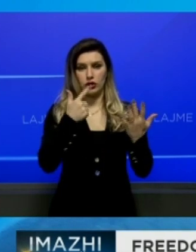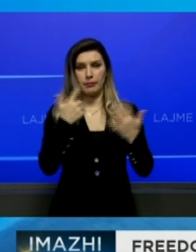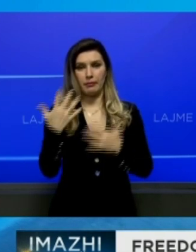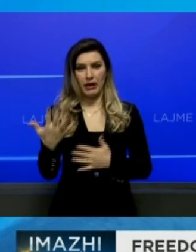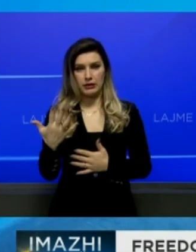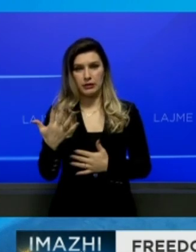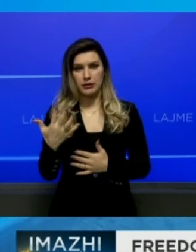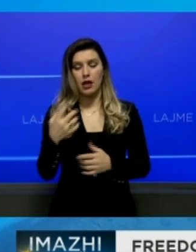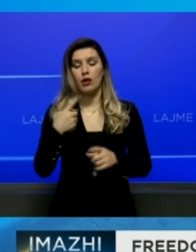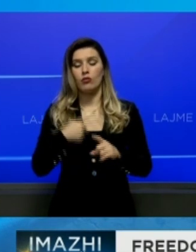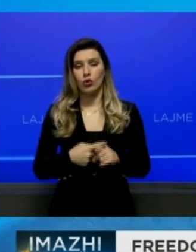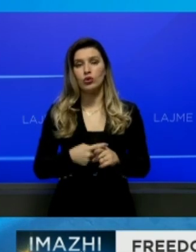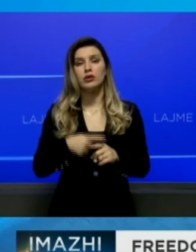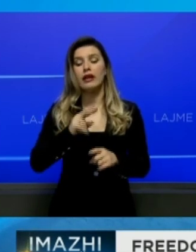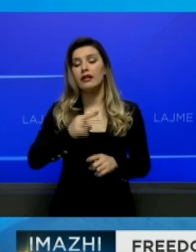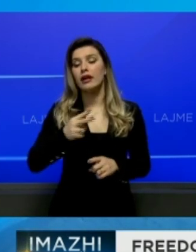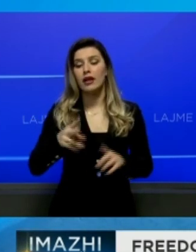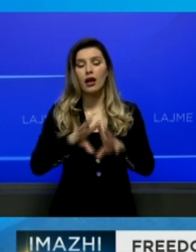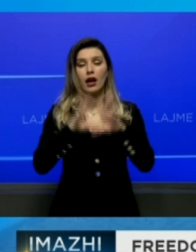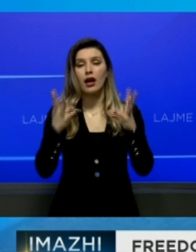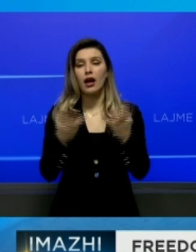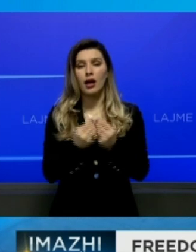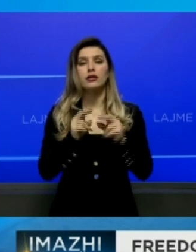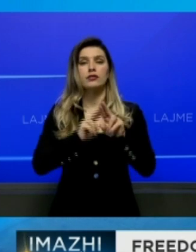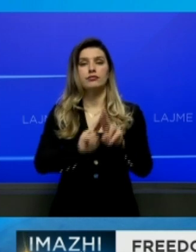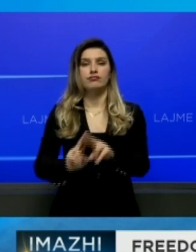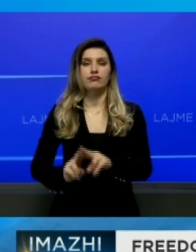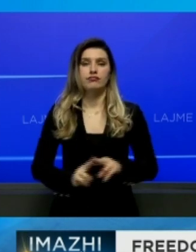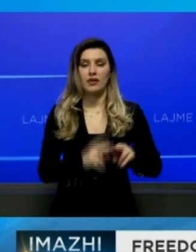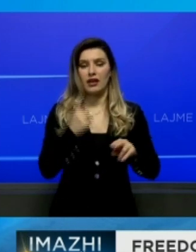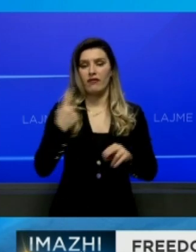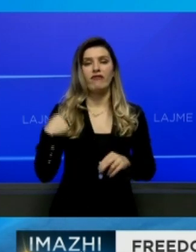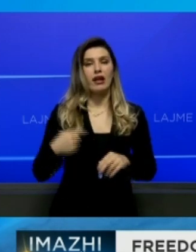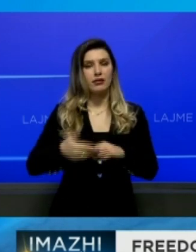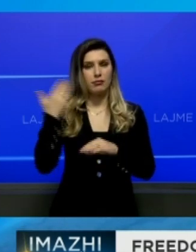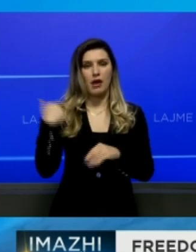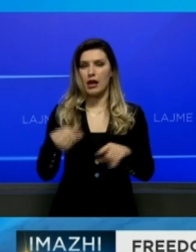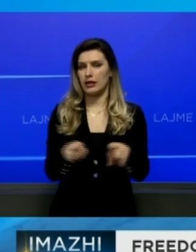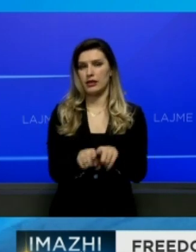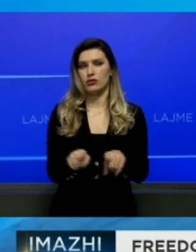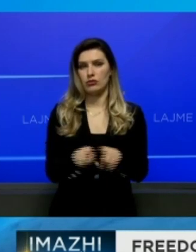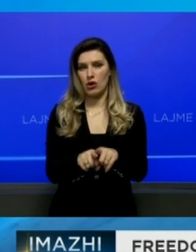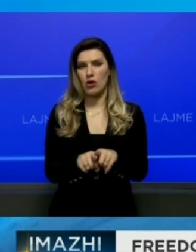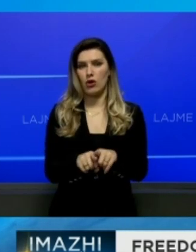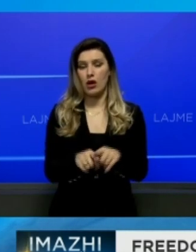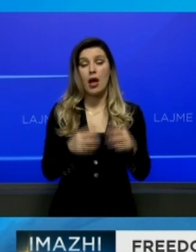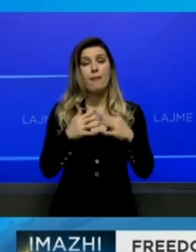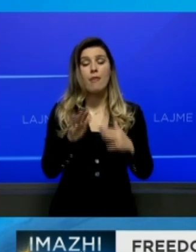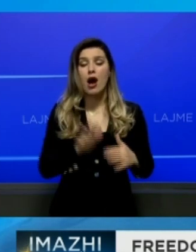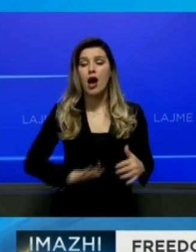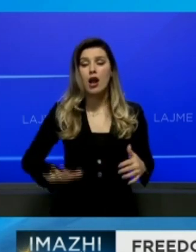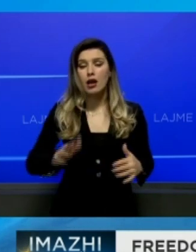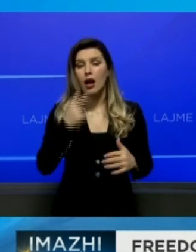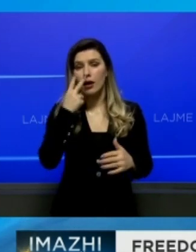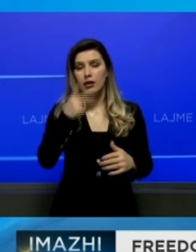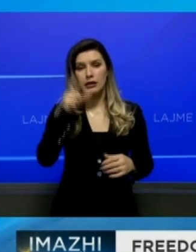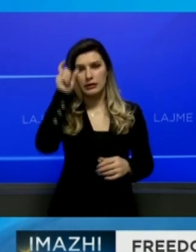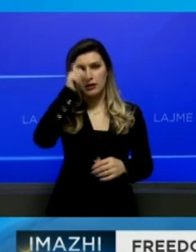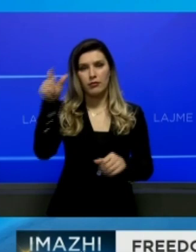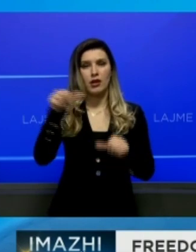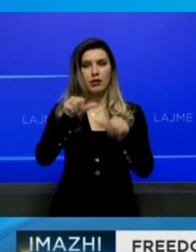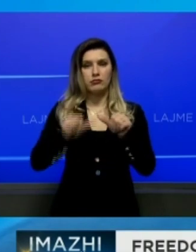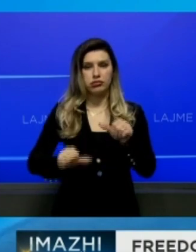gjitha vlerësimet tjera mbesin të pandryshuara nga një vit më parë. Nga vendet e rajonit, gjendja është përkeqësuar në Serbi dhe